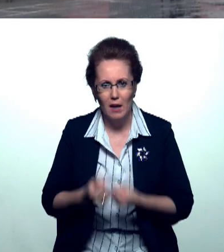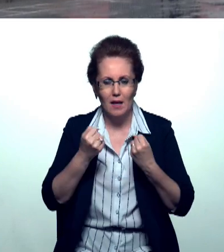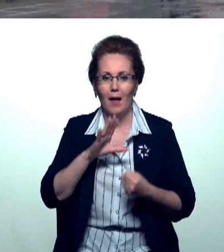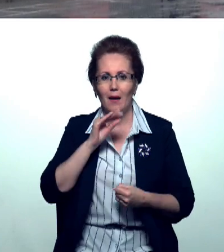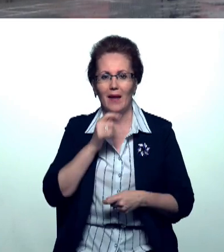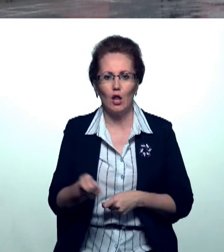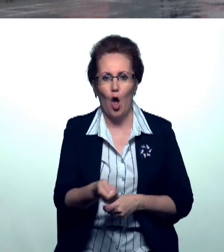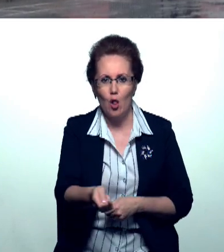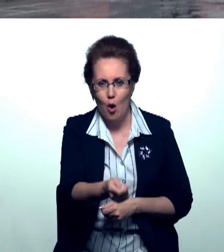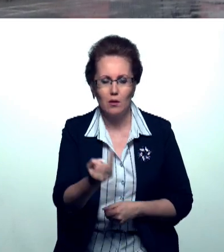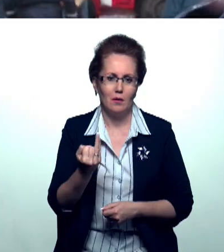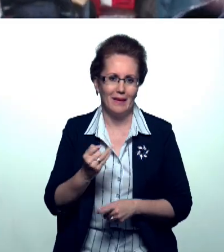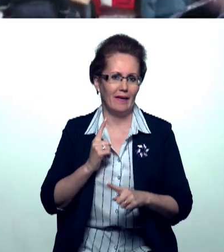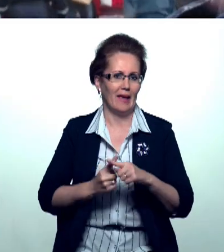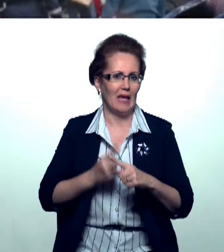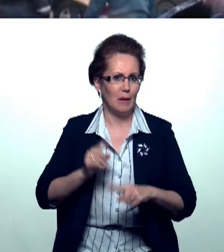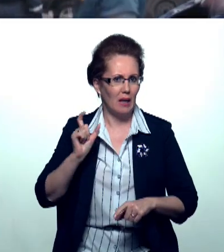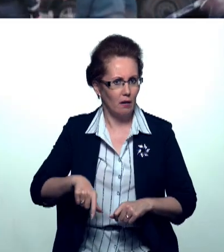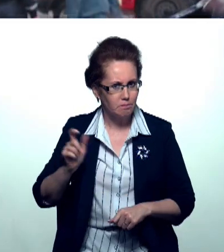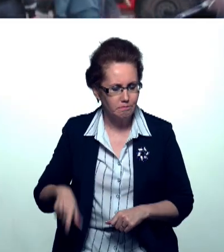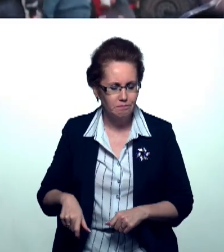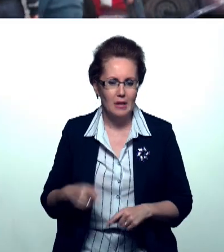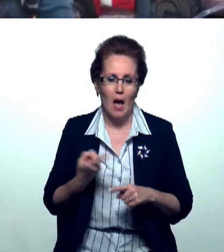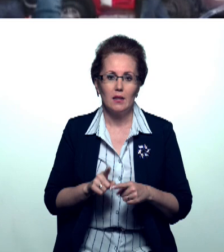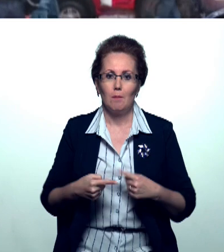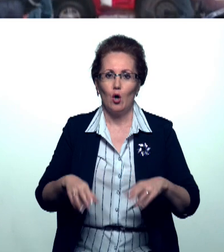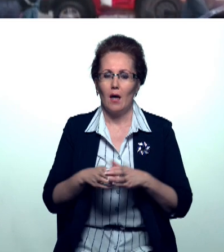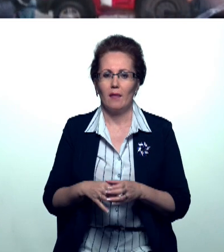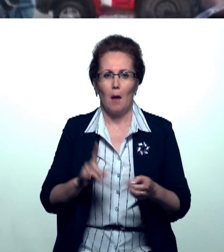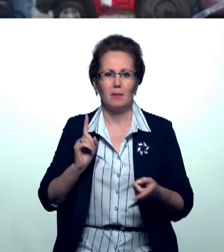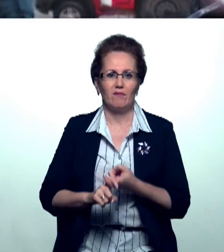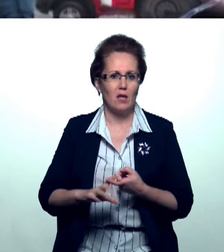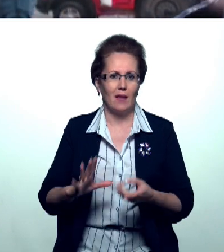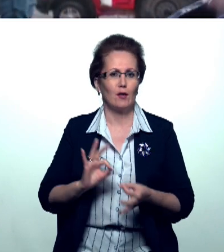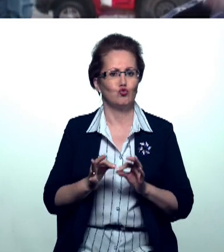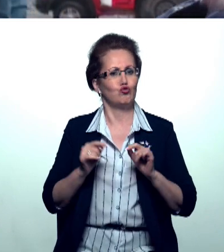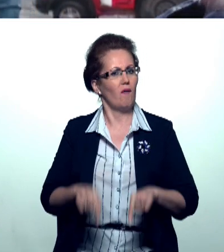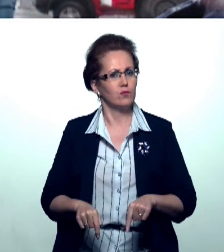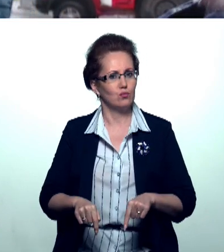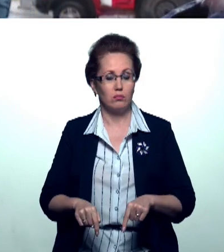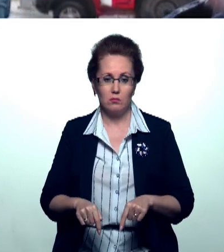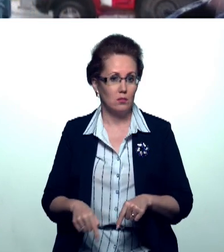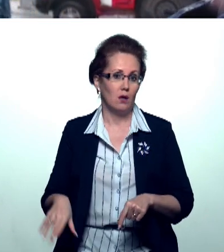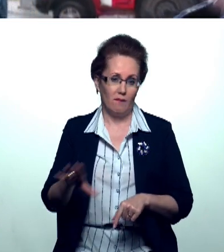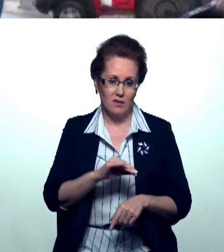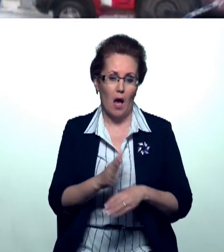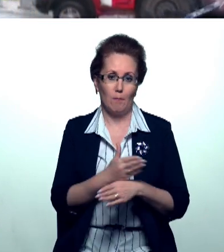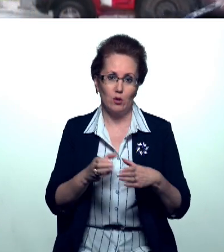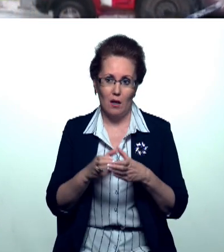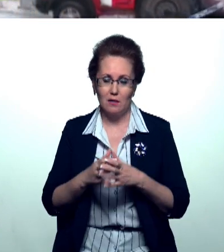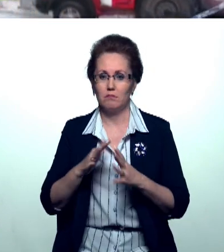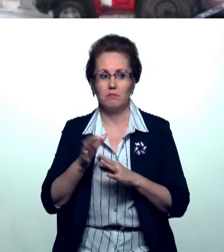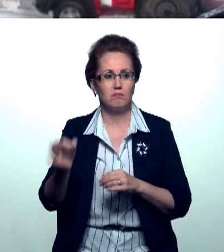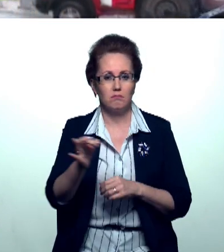кинологи и химики. Это подразделение, оно не привязано к населенному пункту, а все остальные пожарные подразделения у нас из